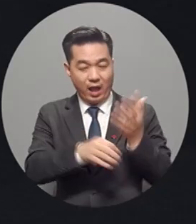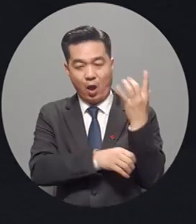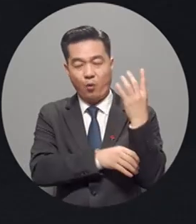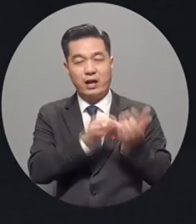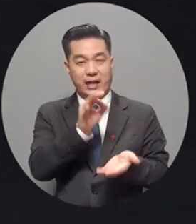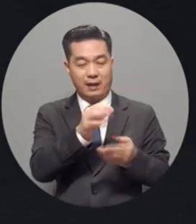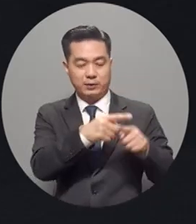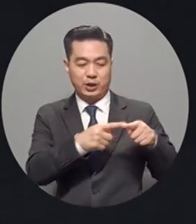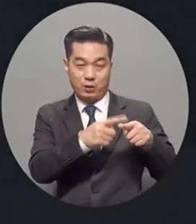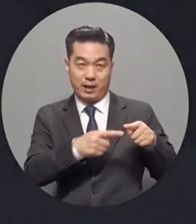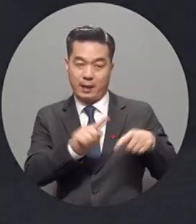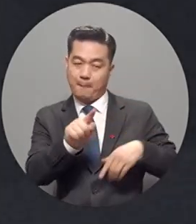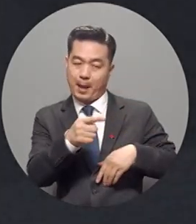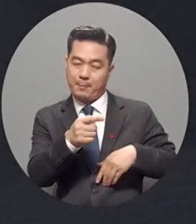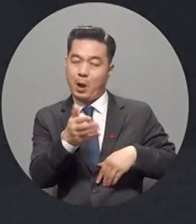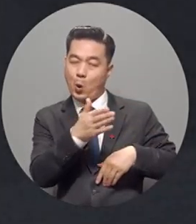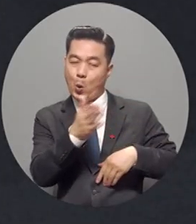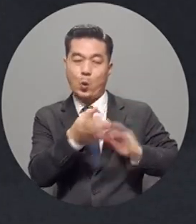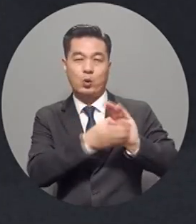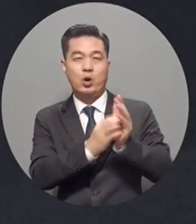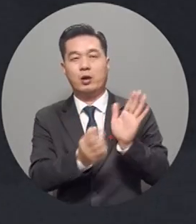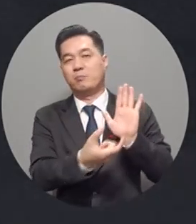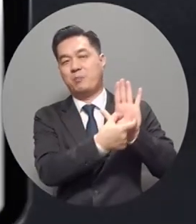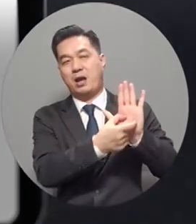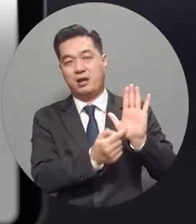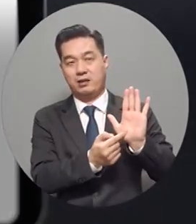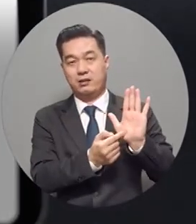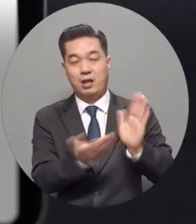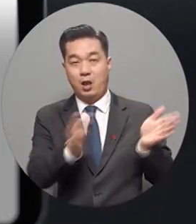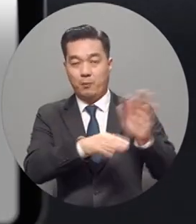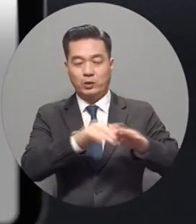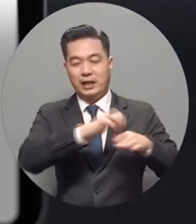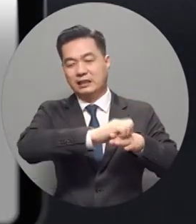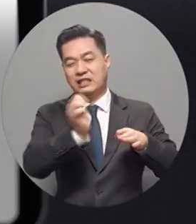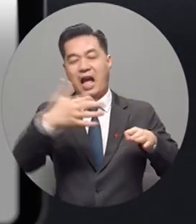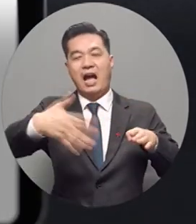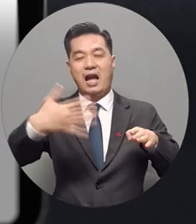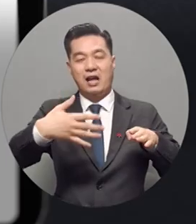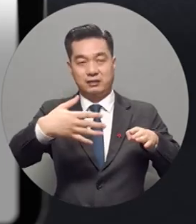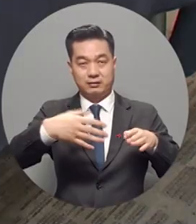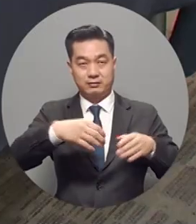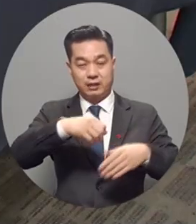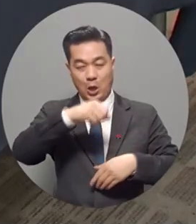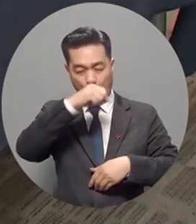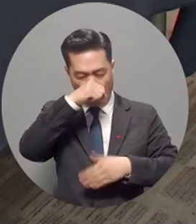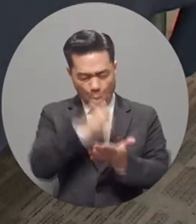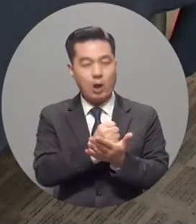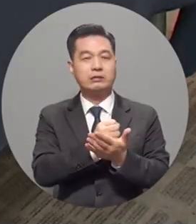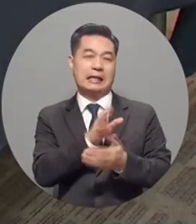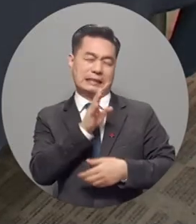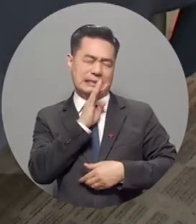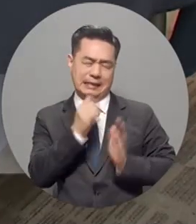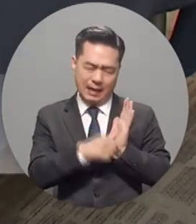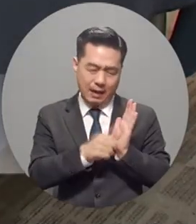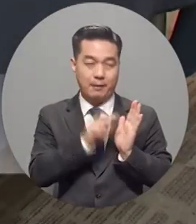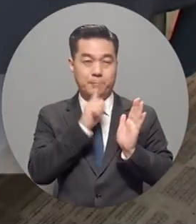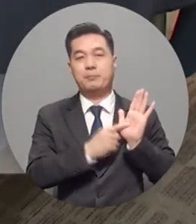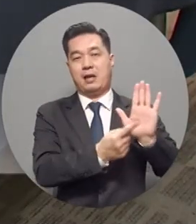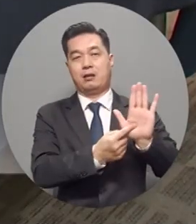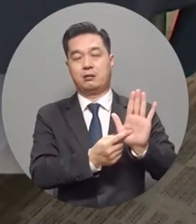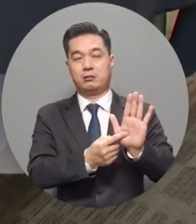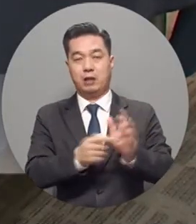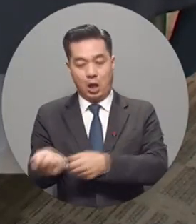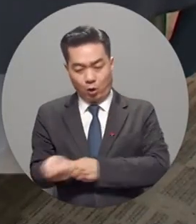정도인 100만 원대 가격을 붙여놓고 포장도 안은 정품이라고 속였습니다 골프에 입문한지 얼마 안 된